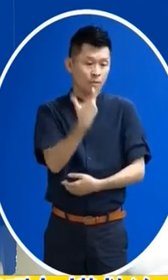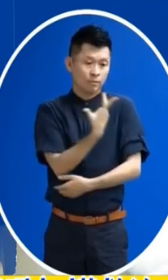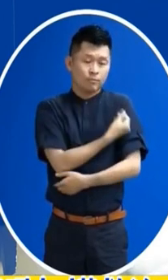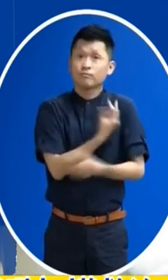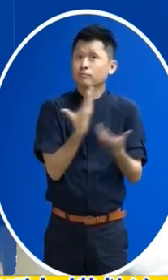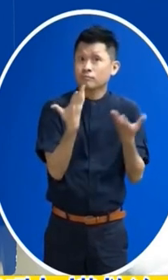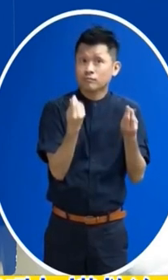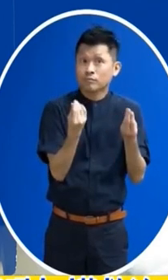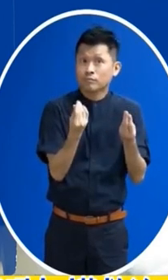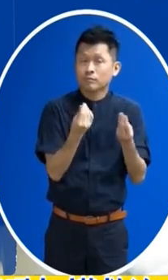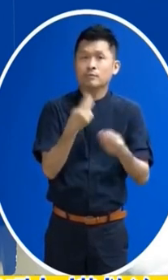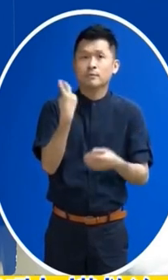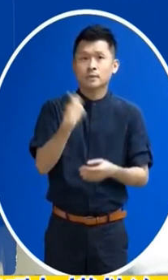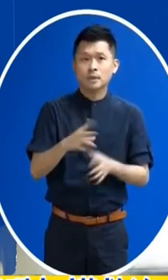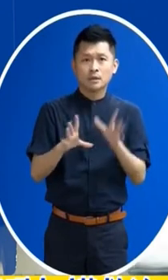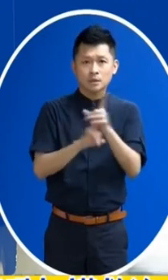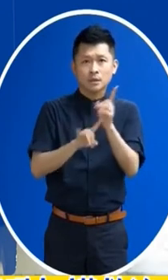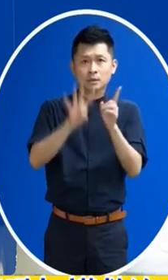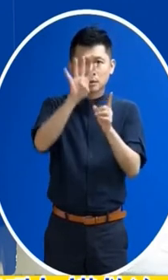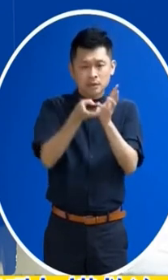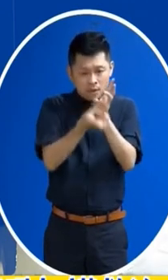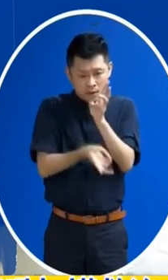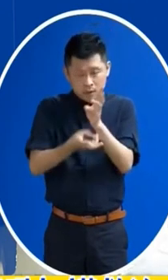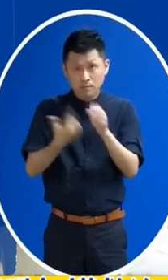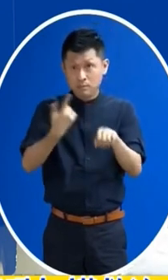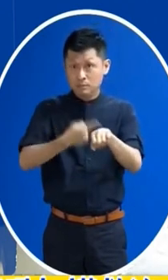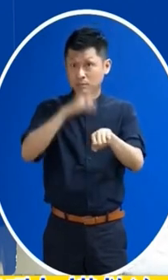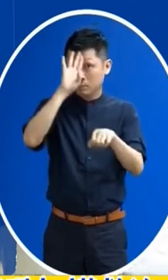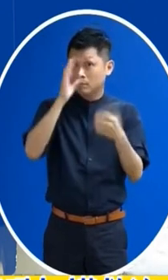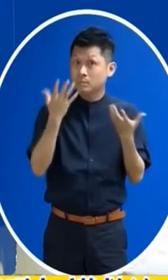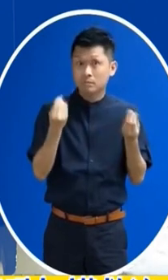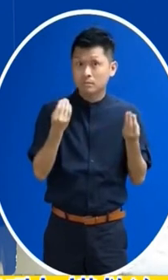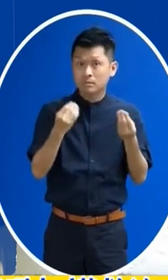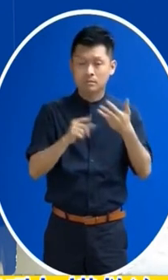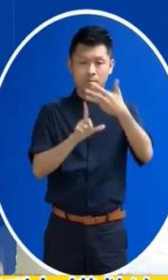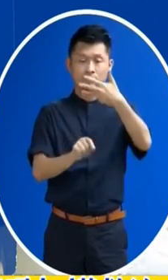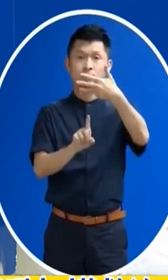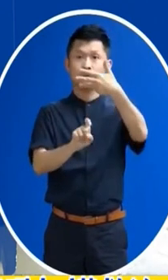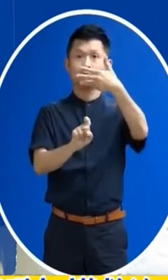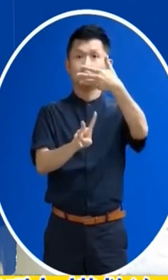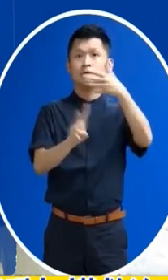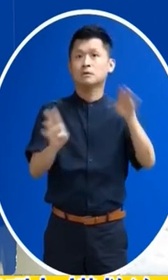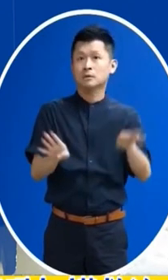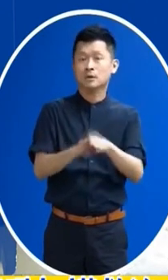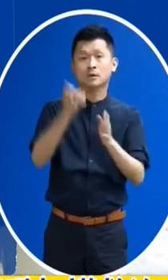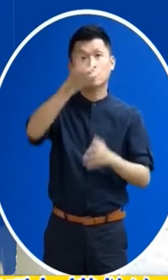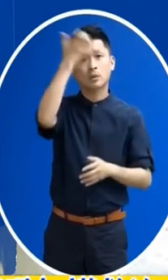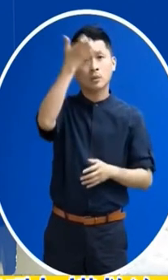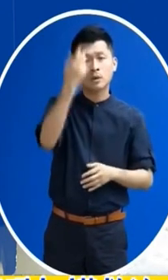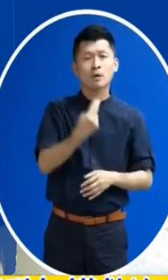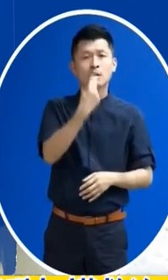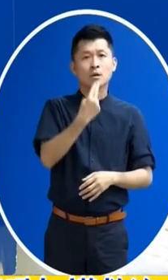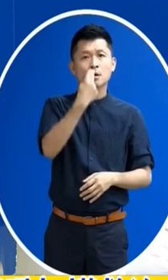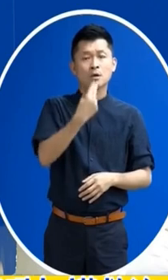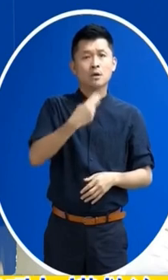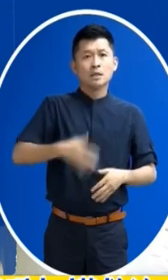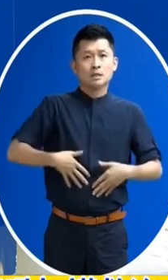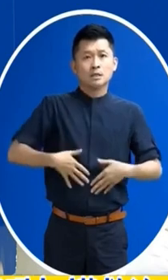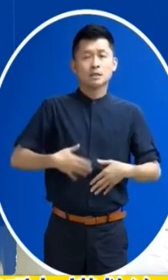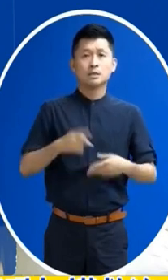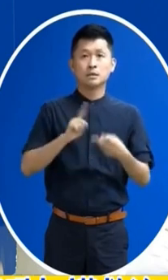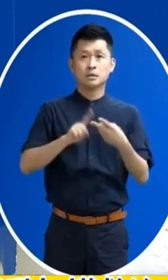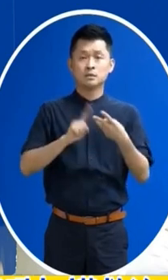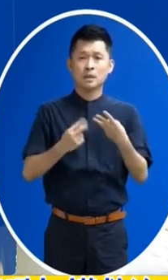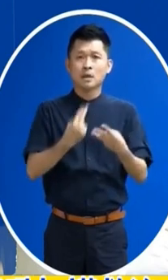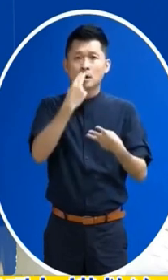有有神经系统的一些慢性病史，8月12号开始有发烧、呼吸急促、有呼